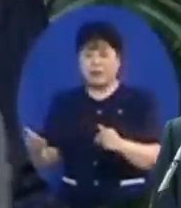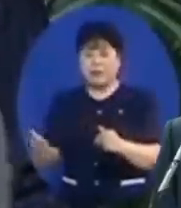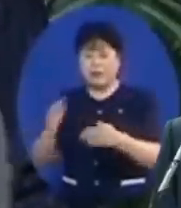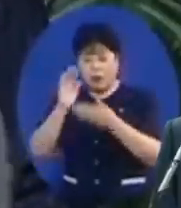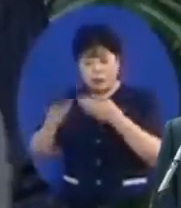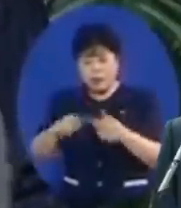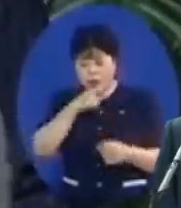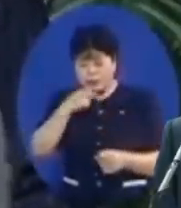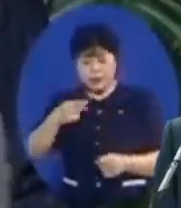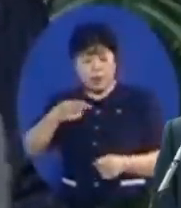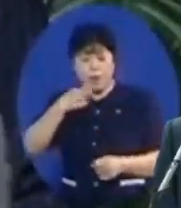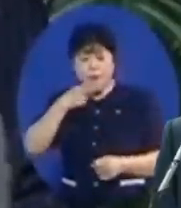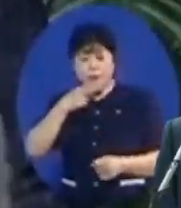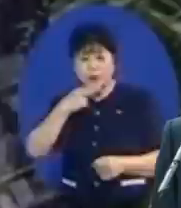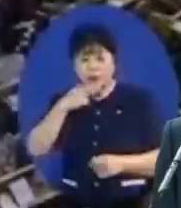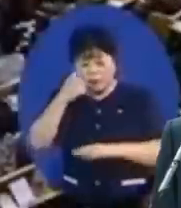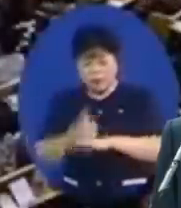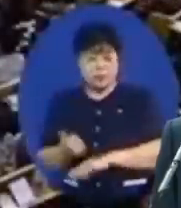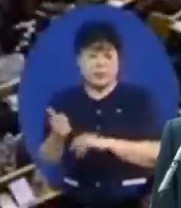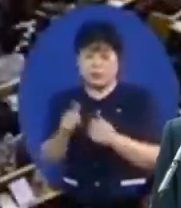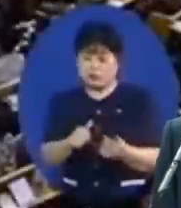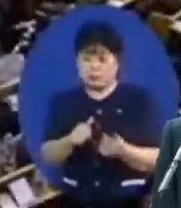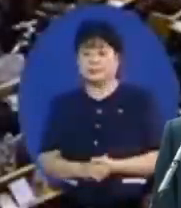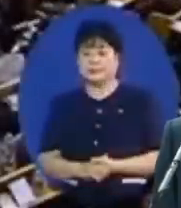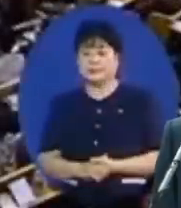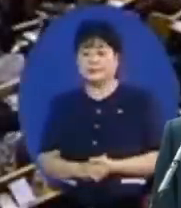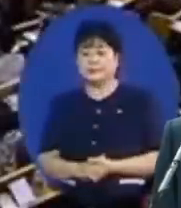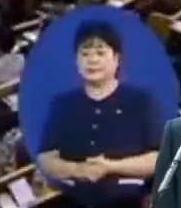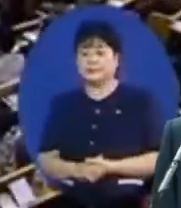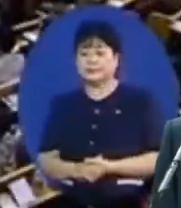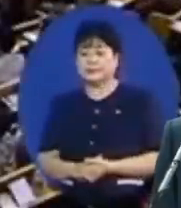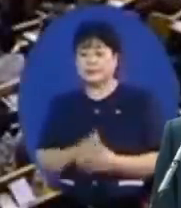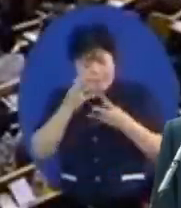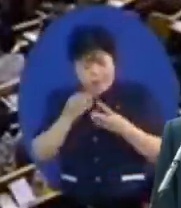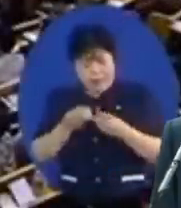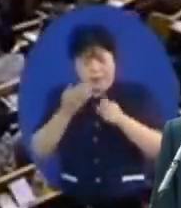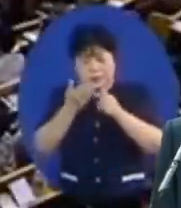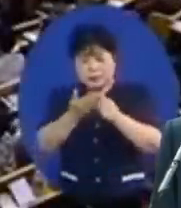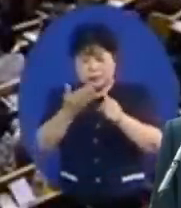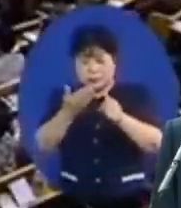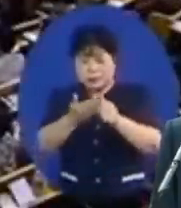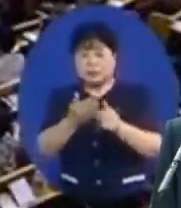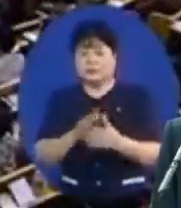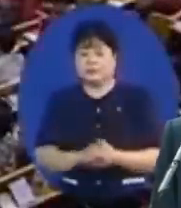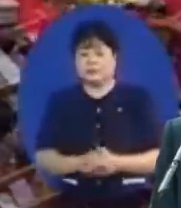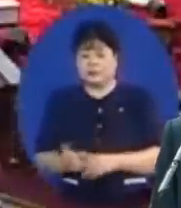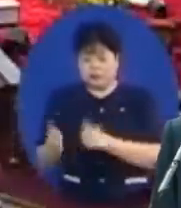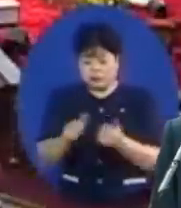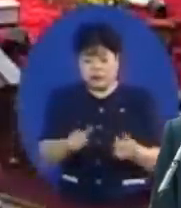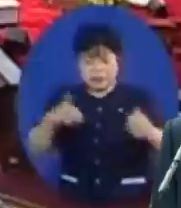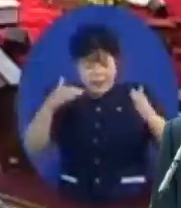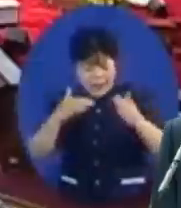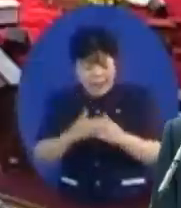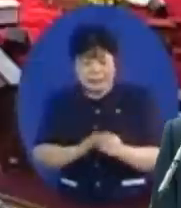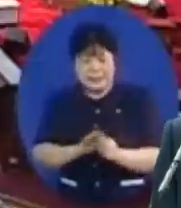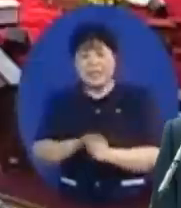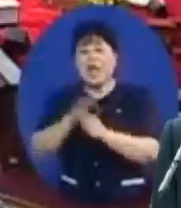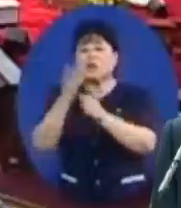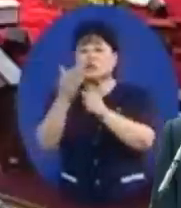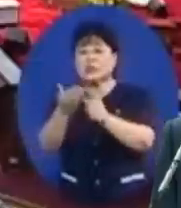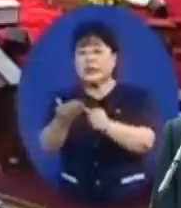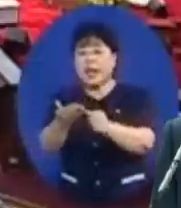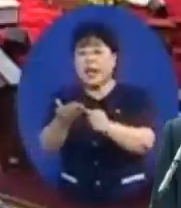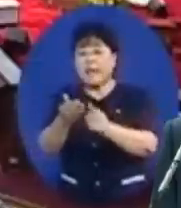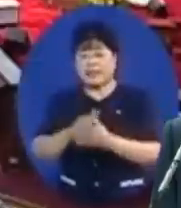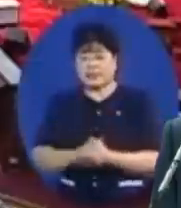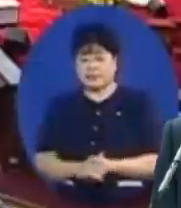나중에 피 없어서 세상을 떠게 된 것입니다. 이처럼 사랑했다. 어느 것처럼 죽도록 사랑한 것입니다.